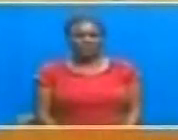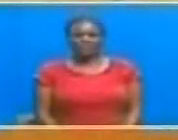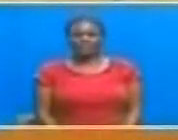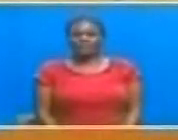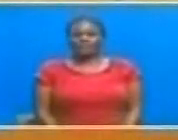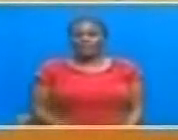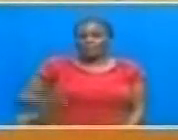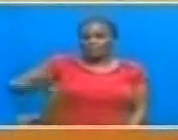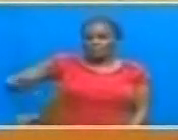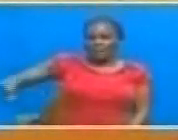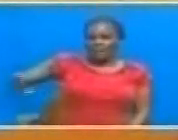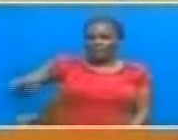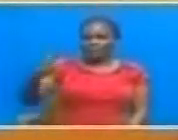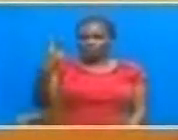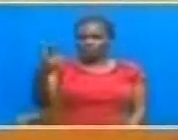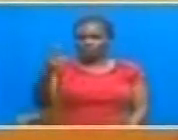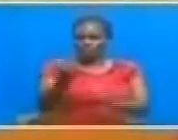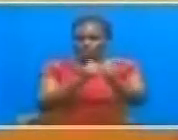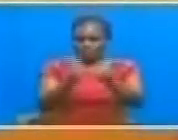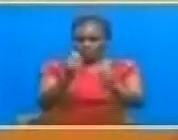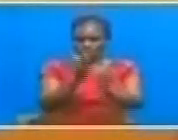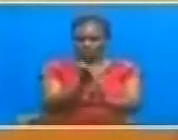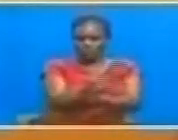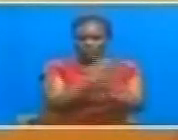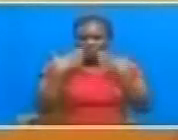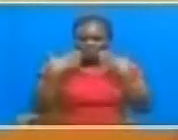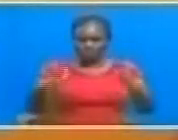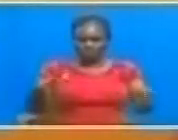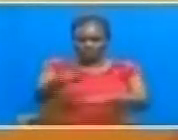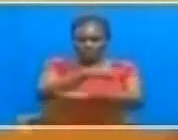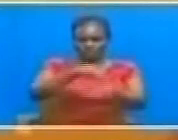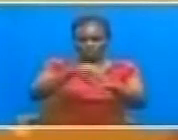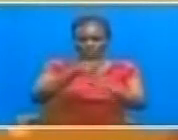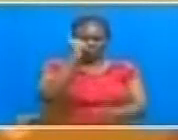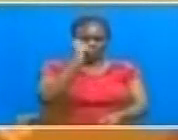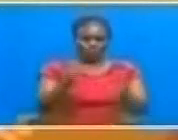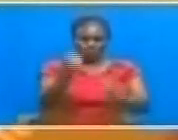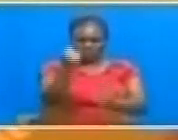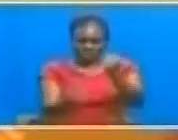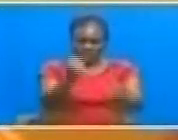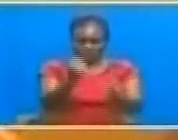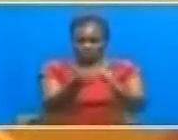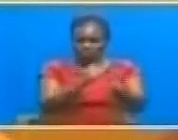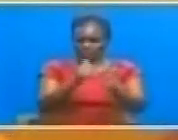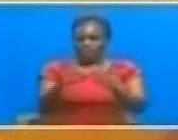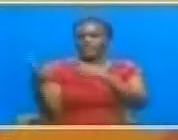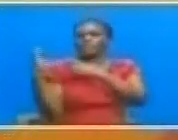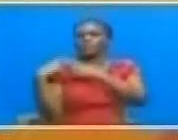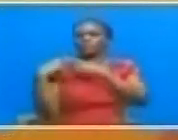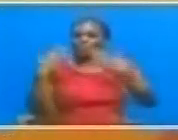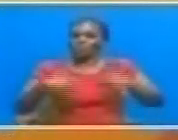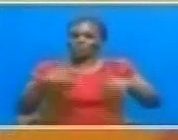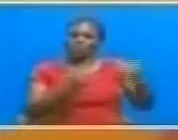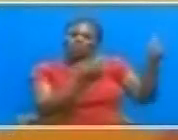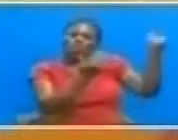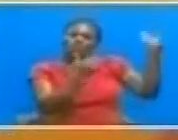Huku ikiwa imesalia mikondo miwili kabla ya kukamilika kwa msururu wa taifa wa mashindano ya mbio za magari, baadhi ya washikadau wana matumaini